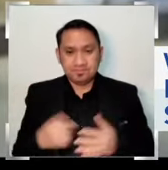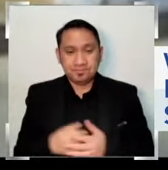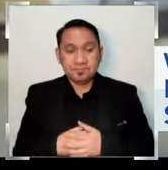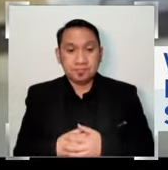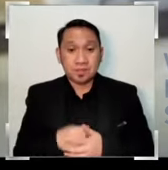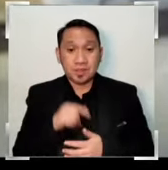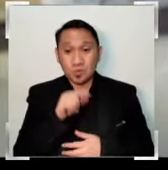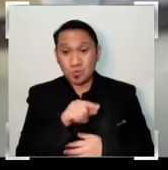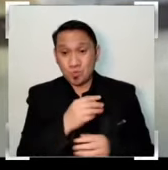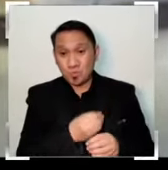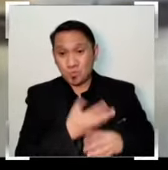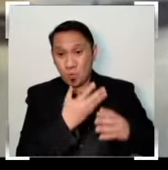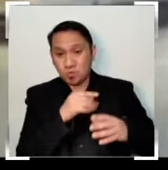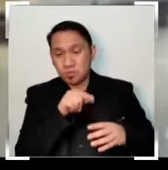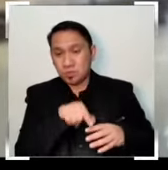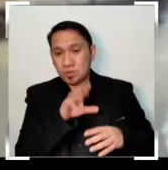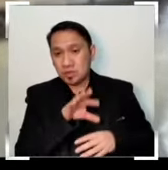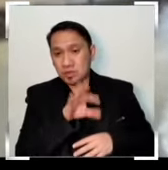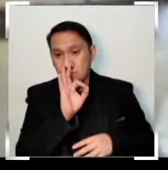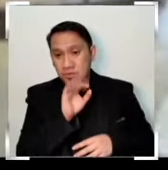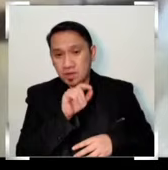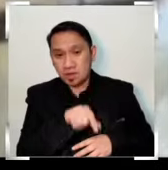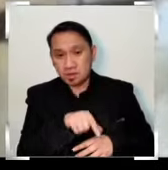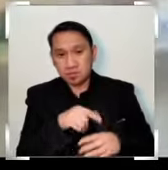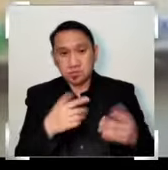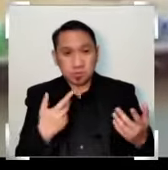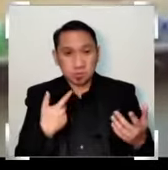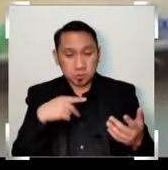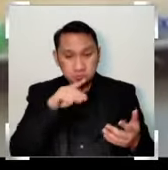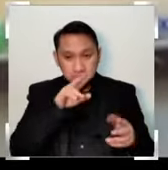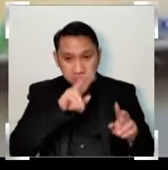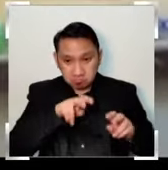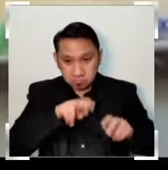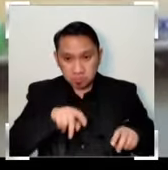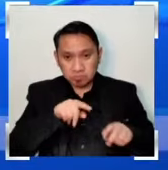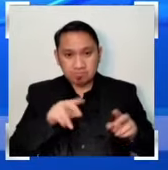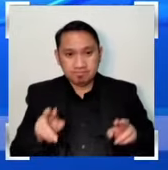ay nadiskubre habang nagsasagawa ng dredging sa isang ilog.